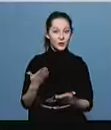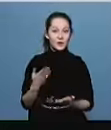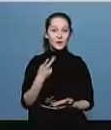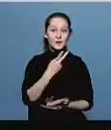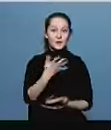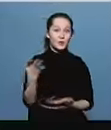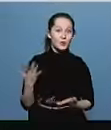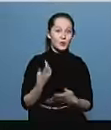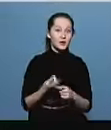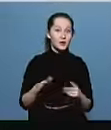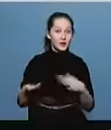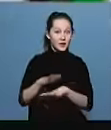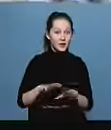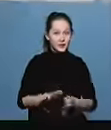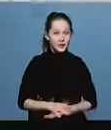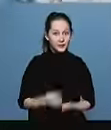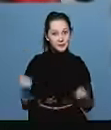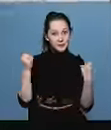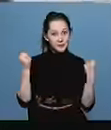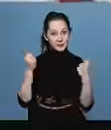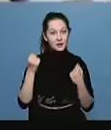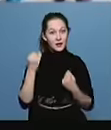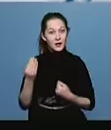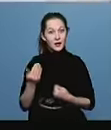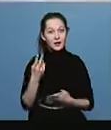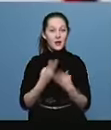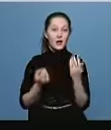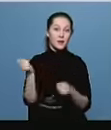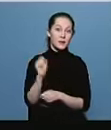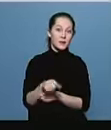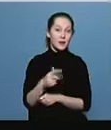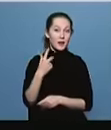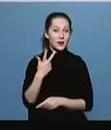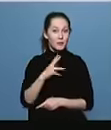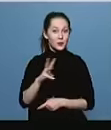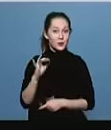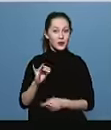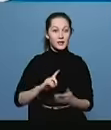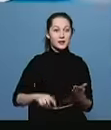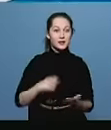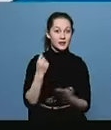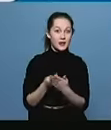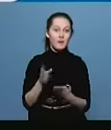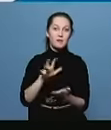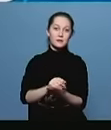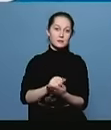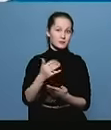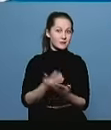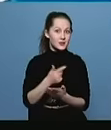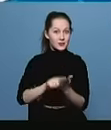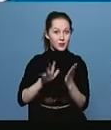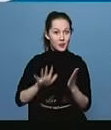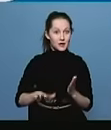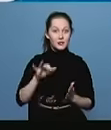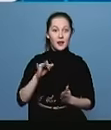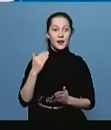из Ханты-Мансийска. Наши спортсмены проиграли победителям 3 минуты, заняв в итоге 7-е место. Напомню, «Ижевская винтовка» –